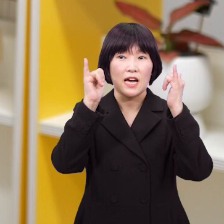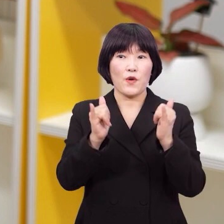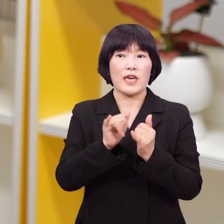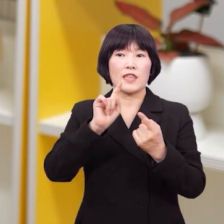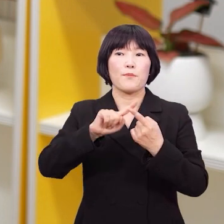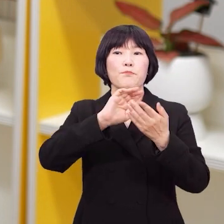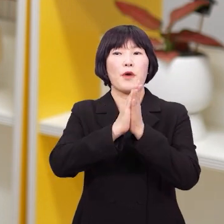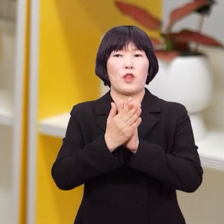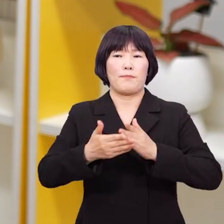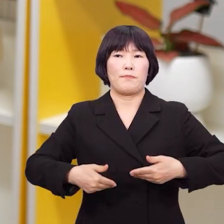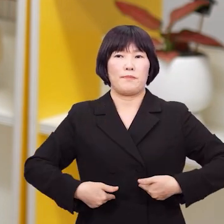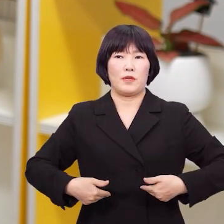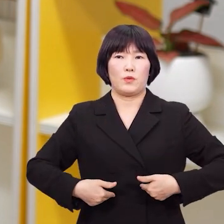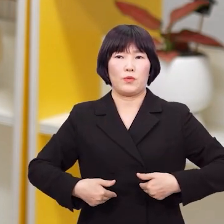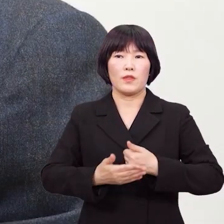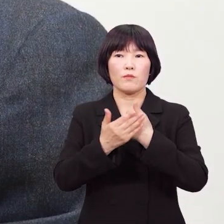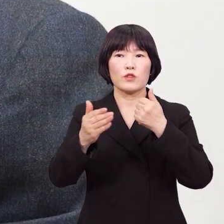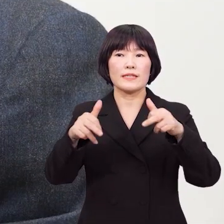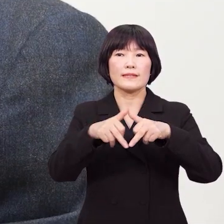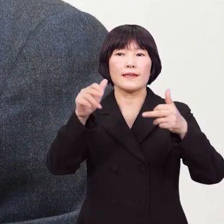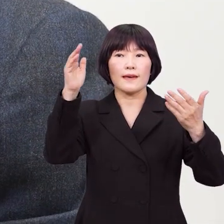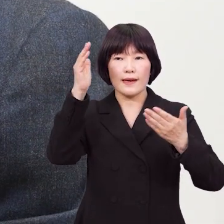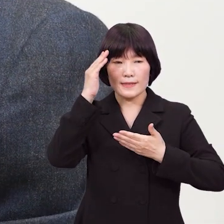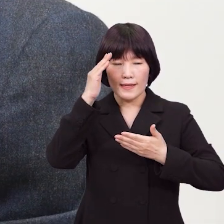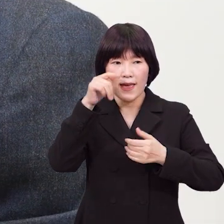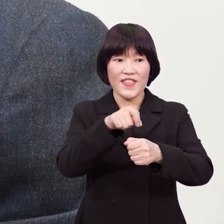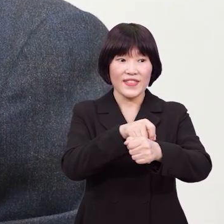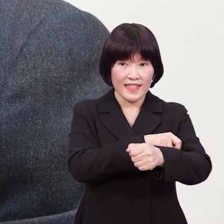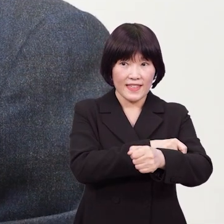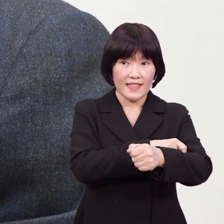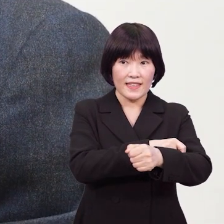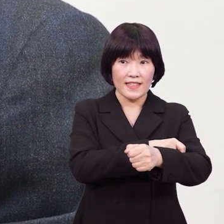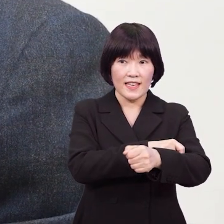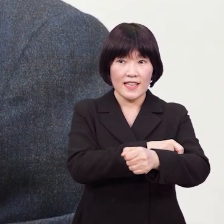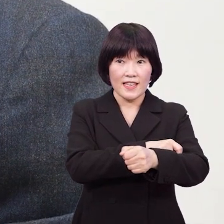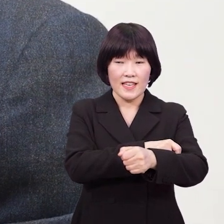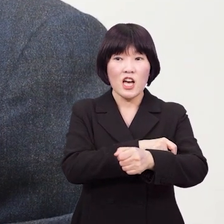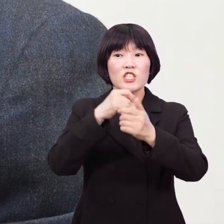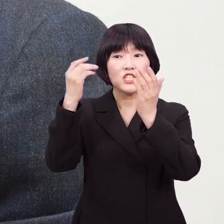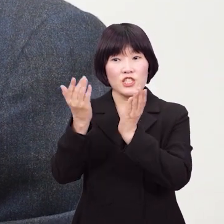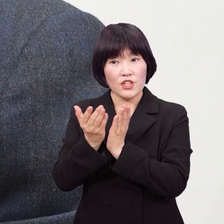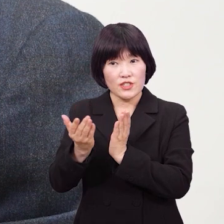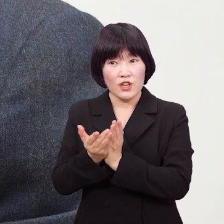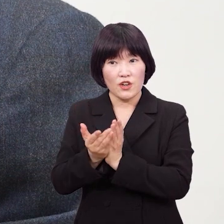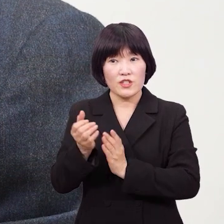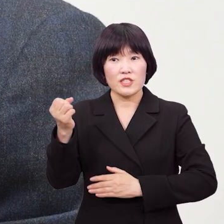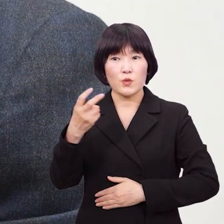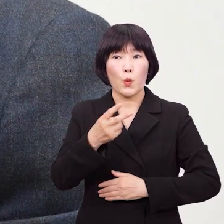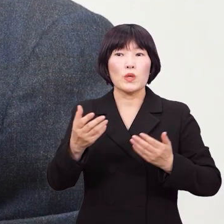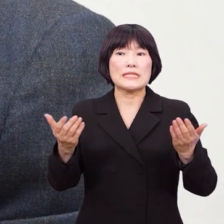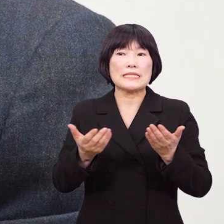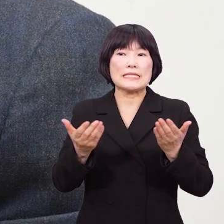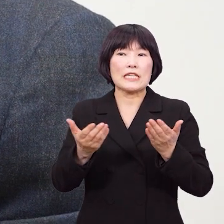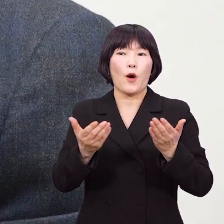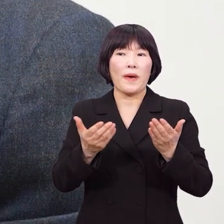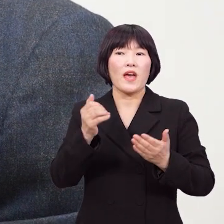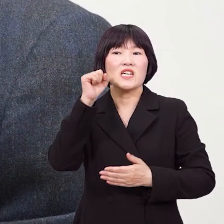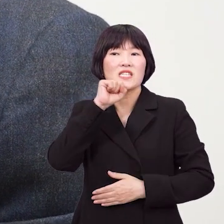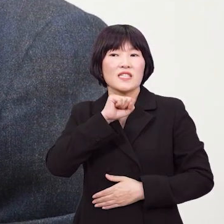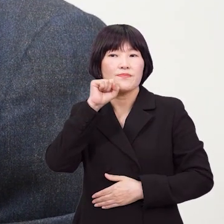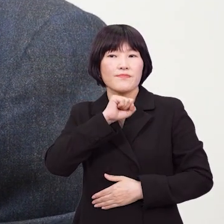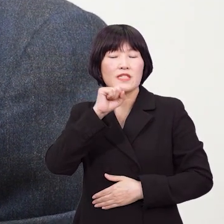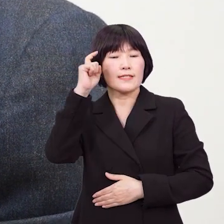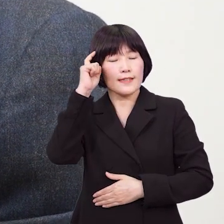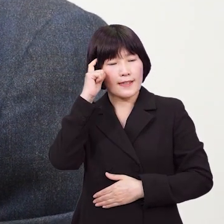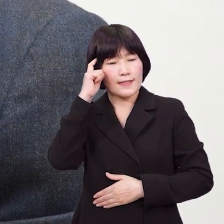사회에 대한 변화가 필요했습니다. 따라서 장애 학생의 특기, 적성, 그리고 직업적 흥미를